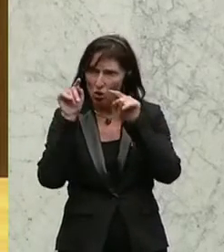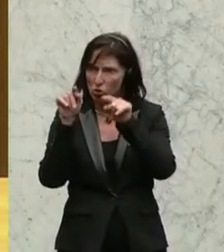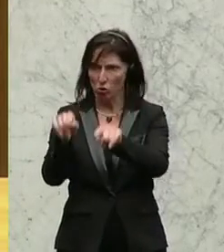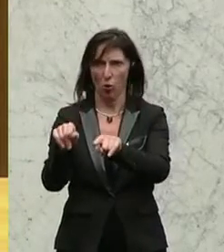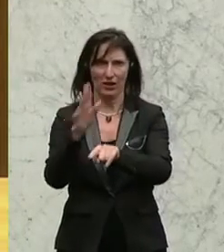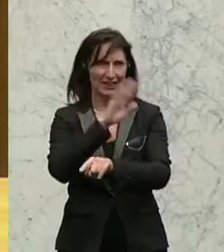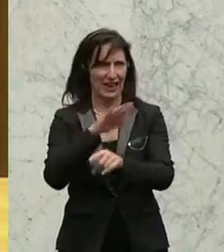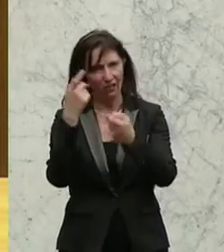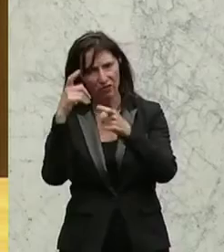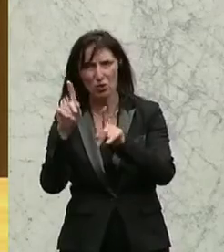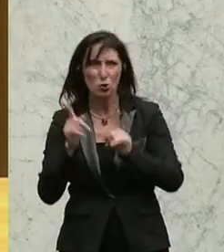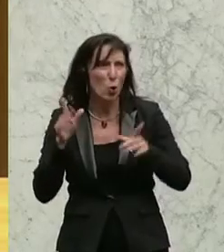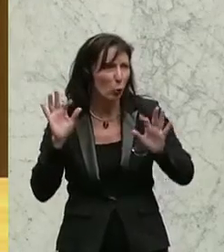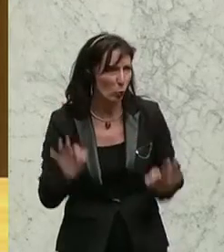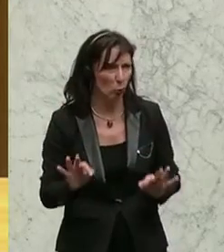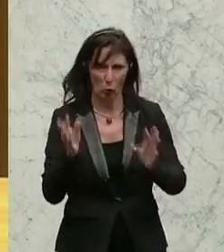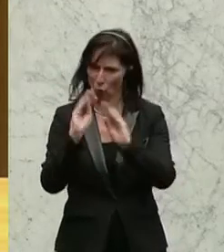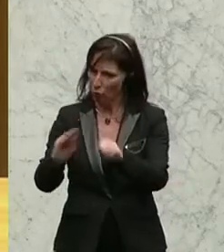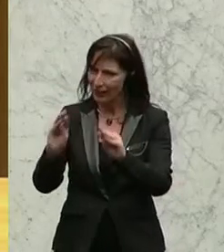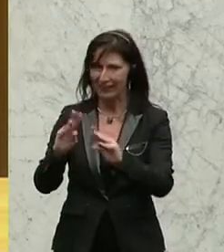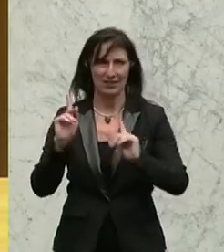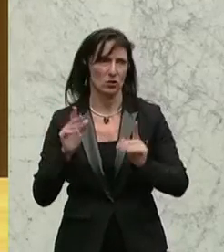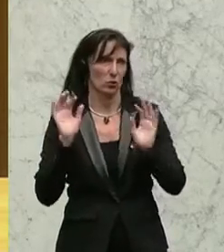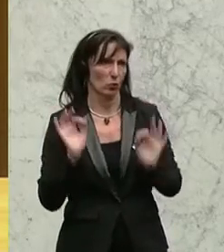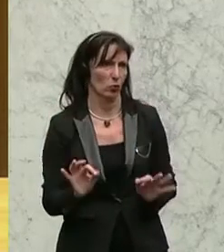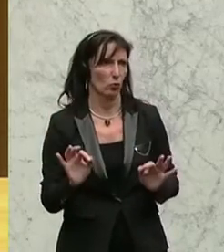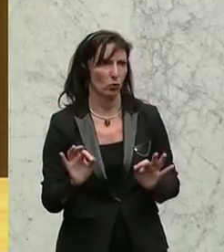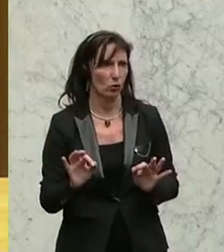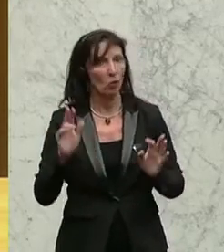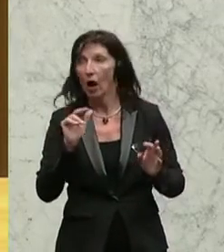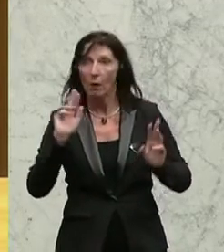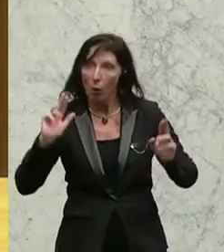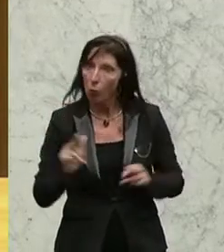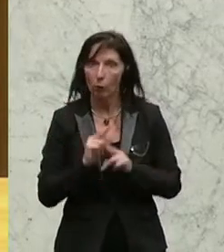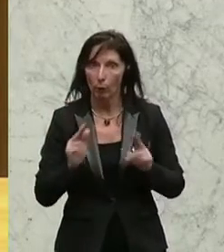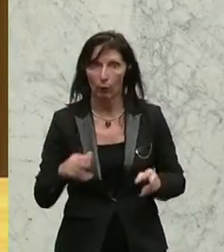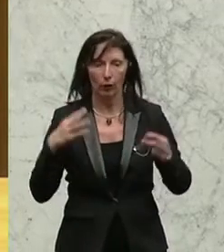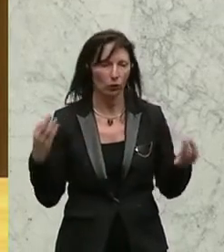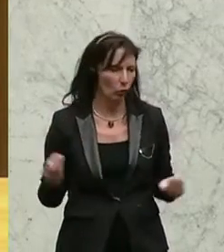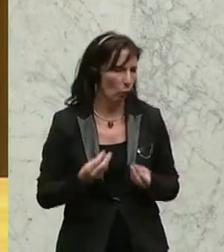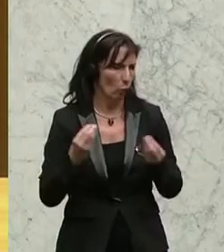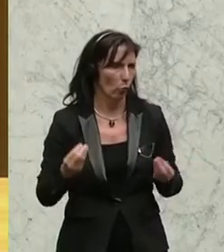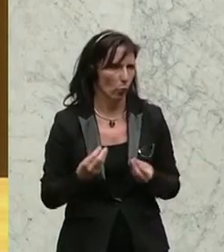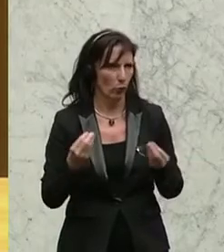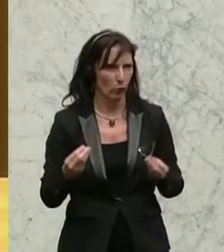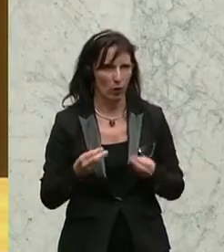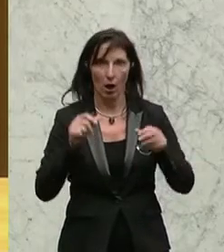gut versorgt werden sollen, gut unterrichtet werden sollen und das nicht möglich ist, weil es einfach eine derartige